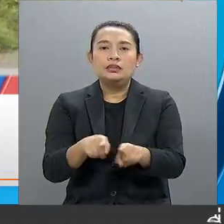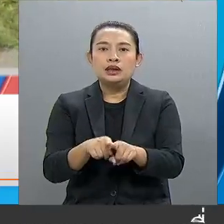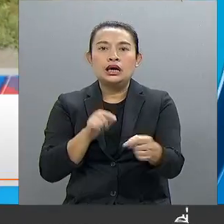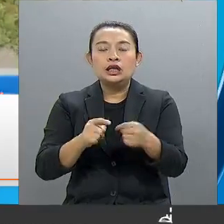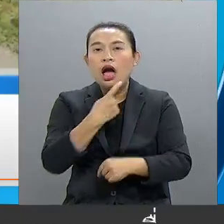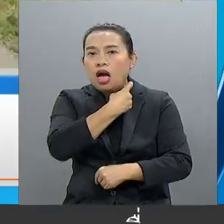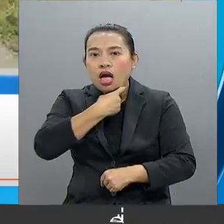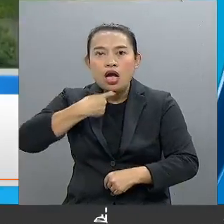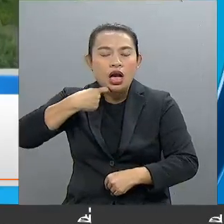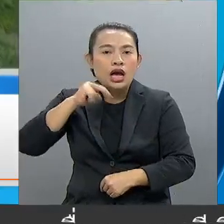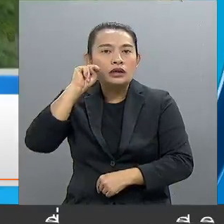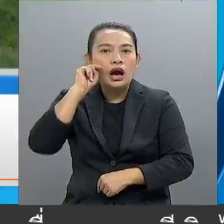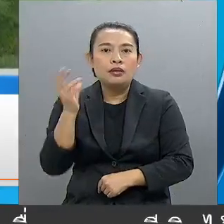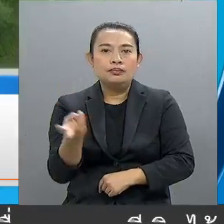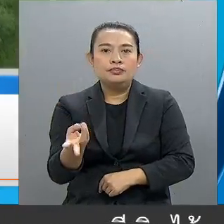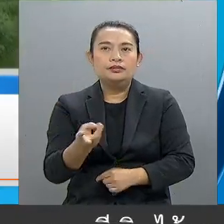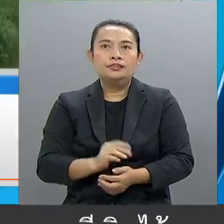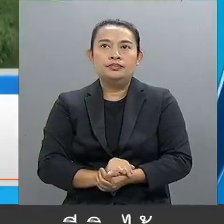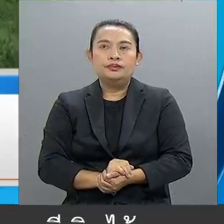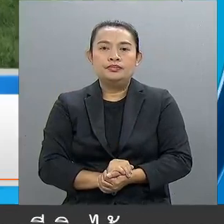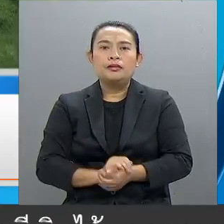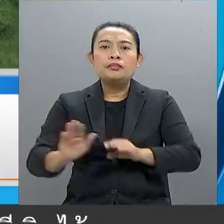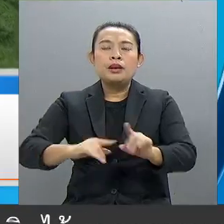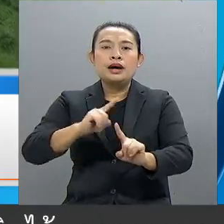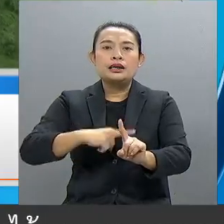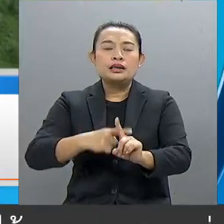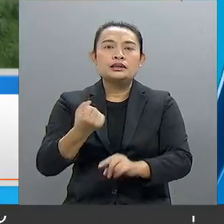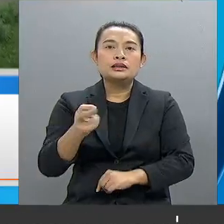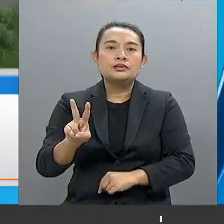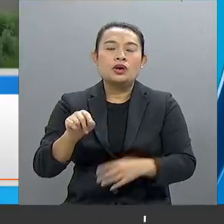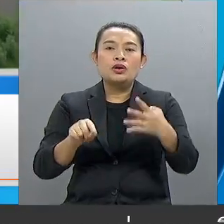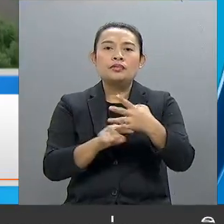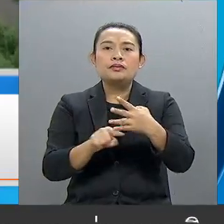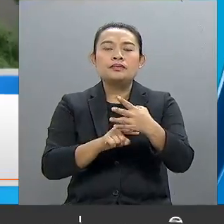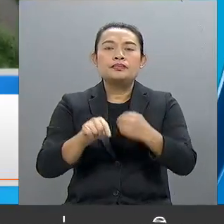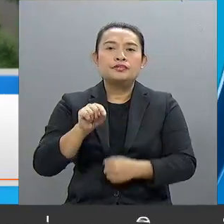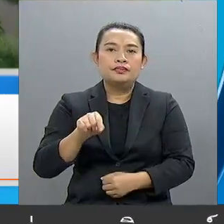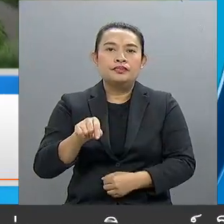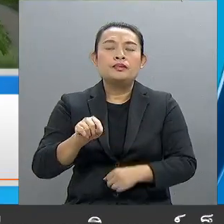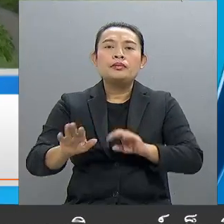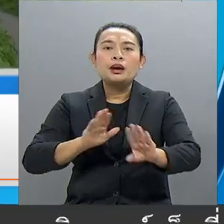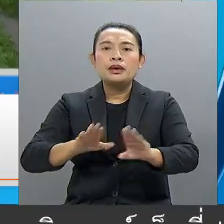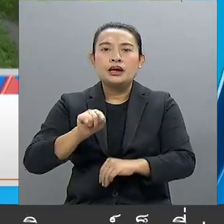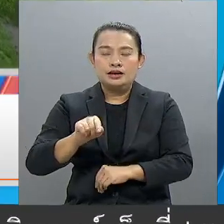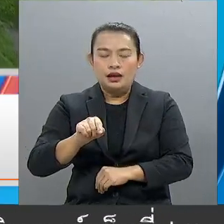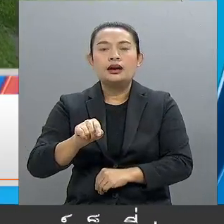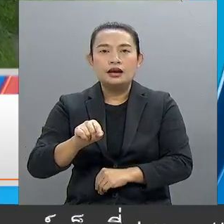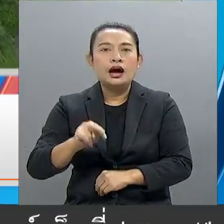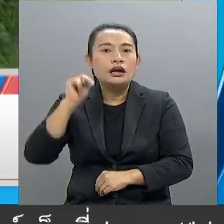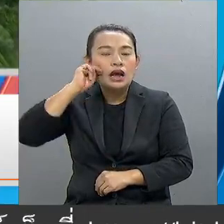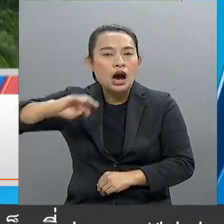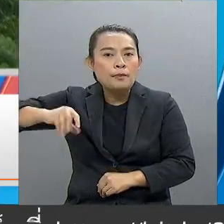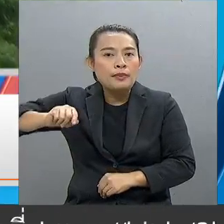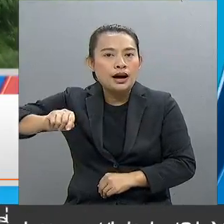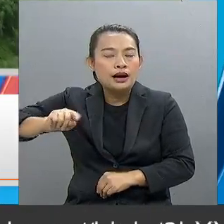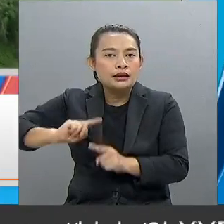เดือนปลายธันวานะที่ผ่านมาถ้าเกิดน้ำประปาในเมืองไม่ได้จ่ายก็เนื่